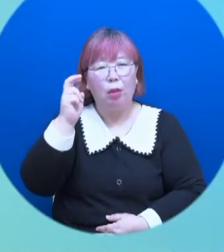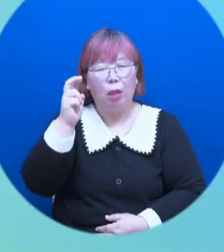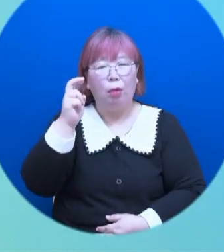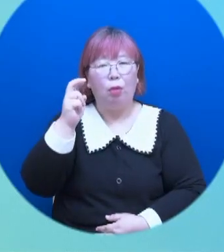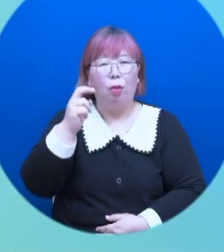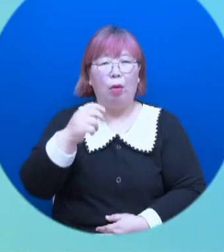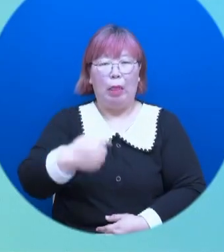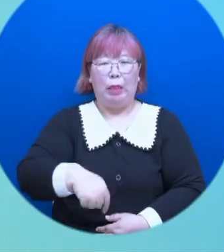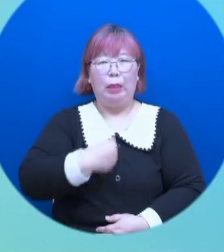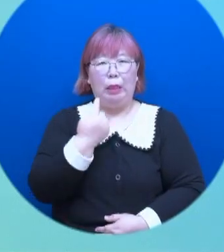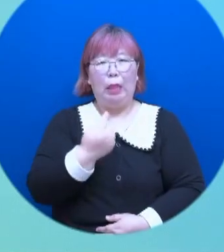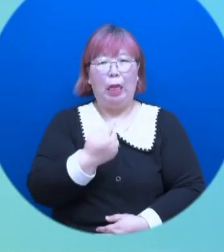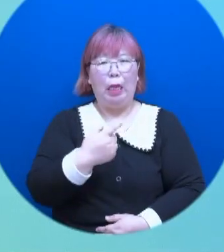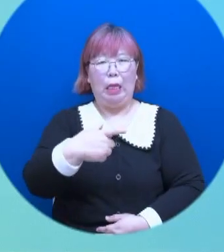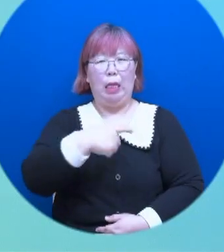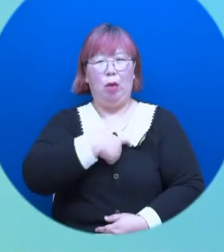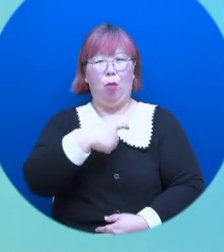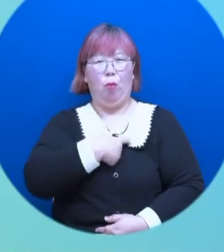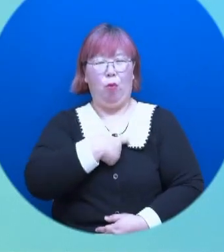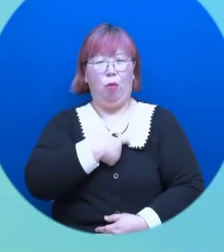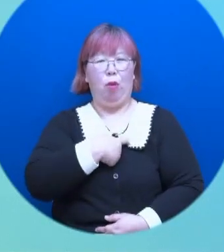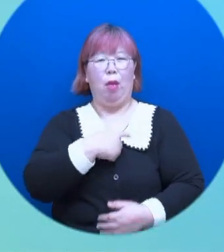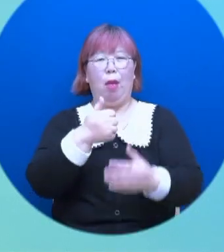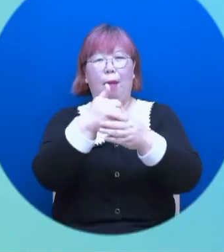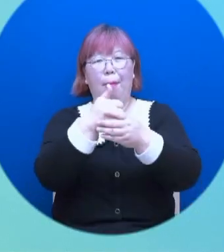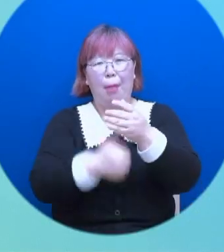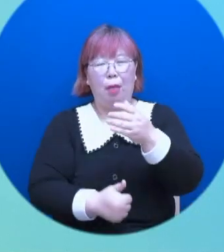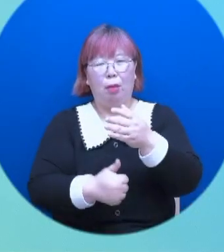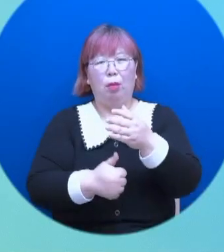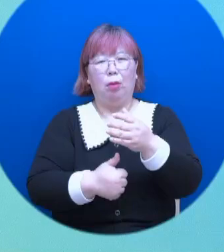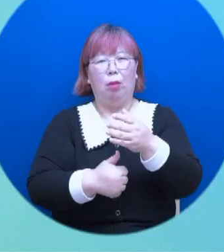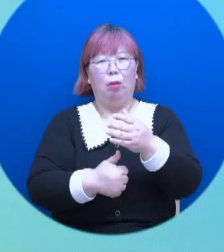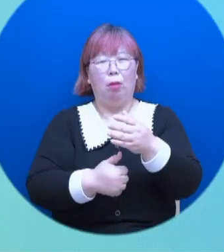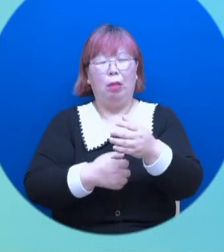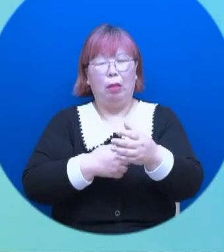자기 혐오의 함정에서 신음하고 계십니까?